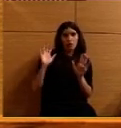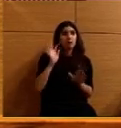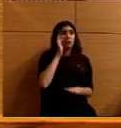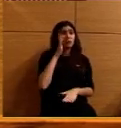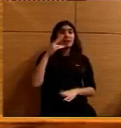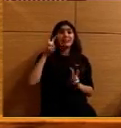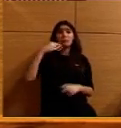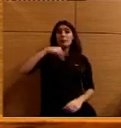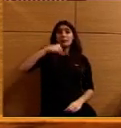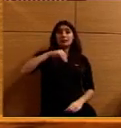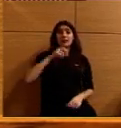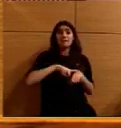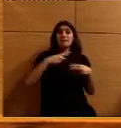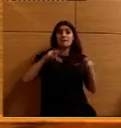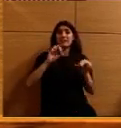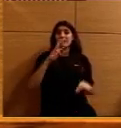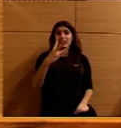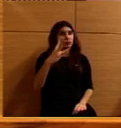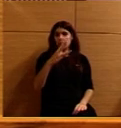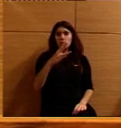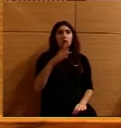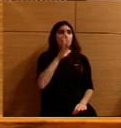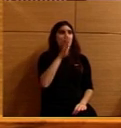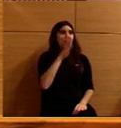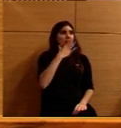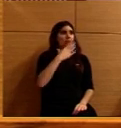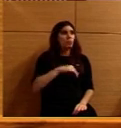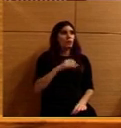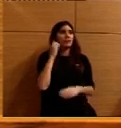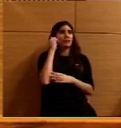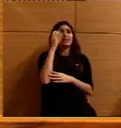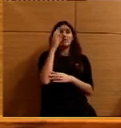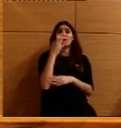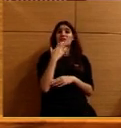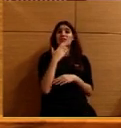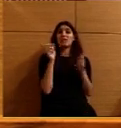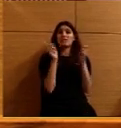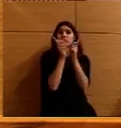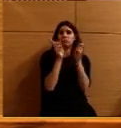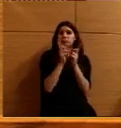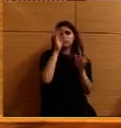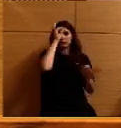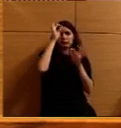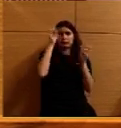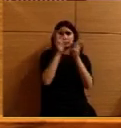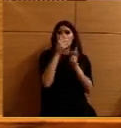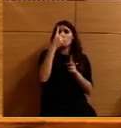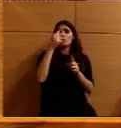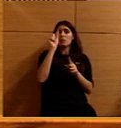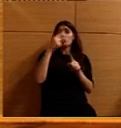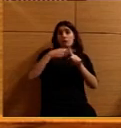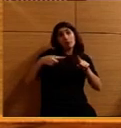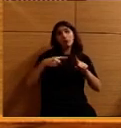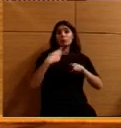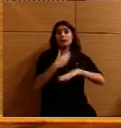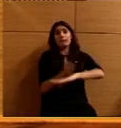del president que els plenaris acaben a les 3. És una qüestió que potser si les intervencions de tot el món fora concís i parlar a minut i mig,